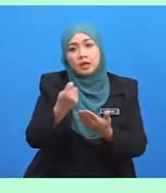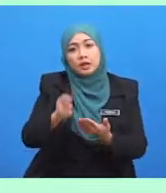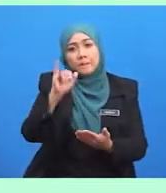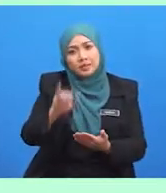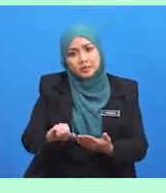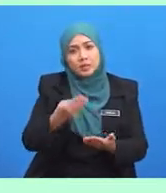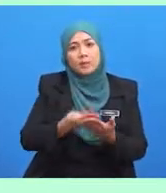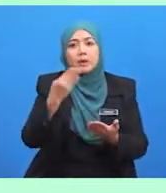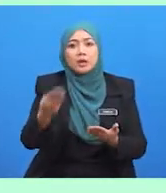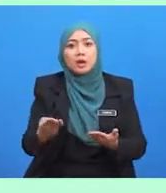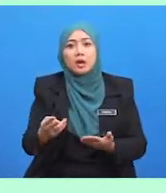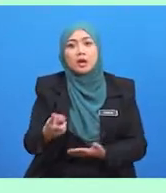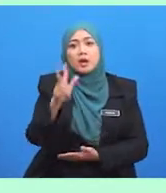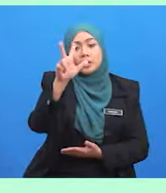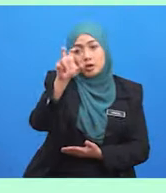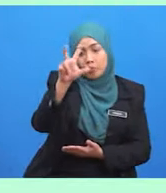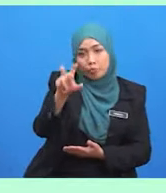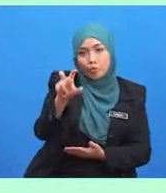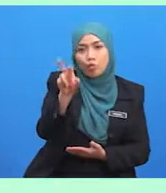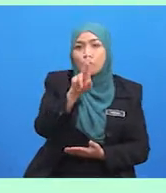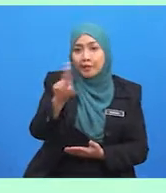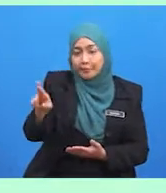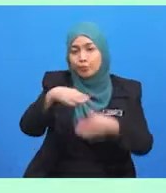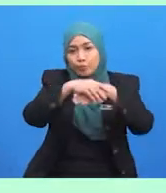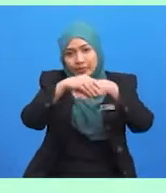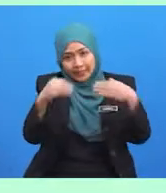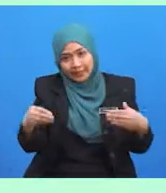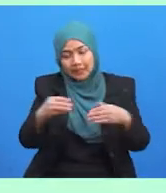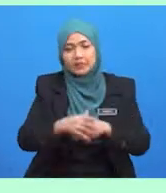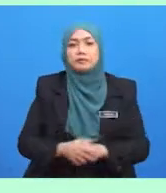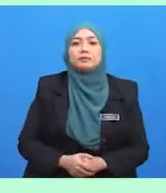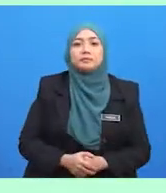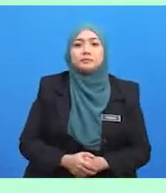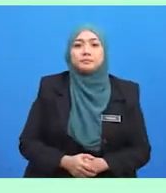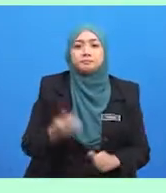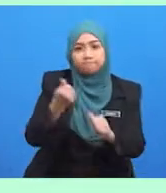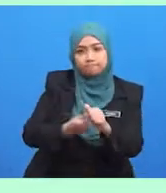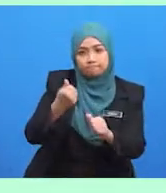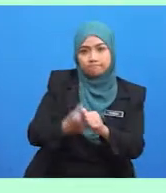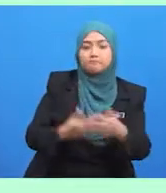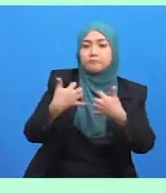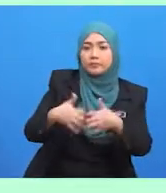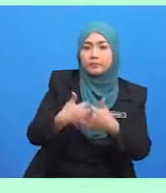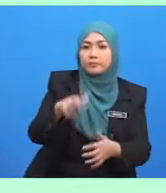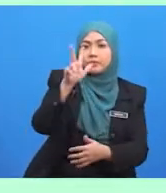RM30,000. 100 buah mesin didarab dengan RM300 setiap mesin.